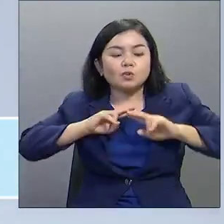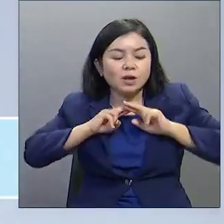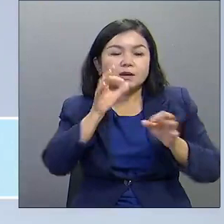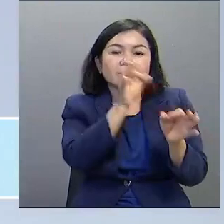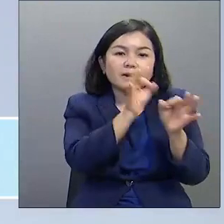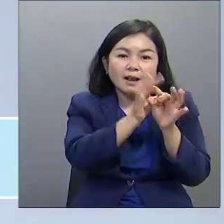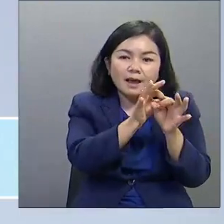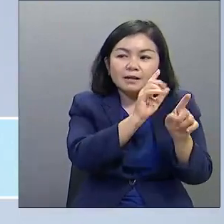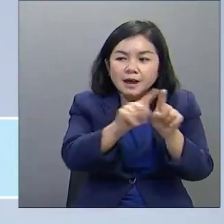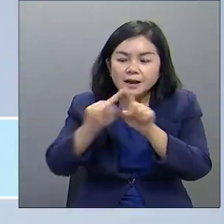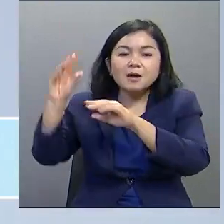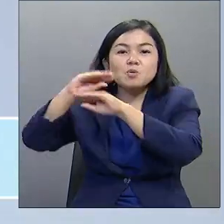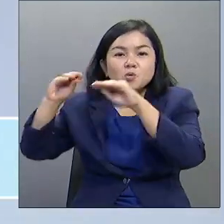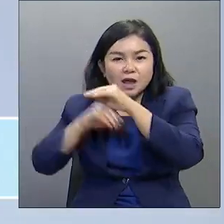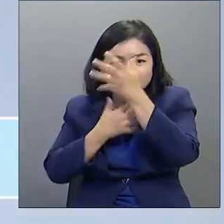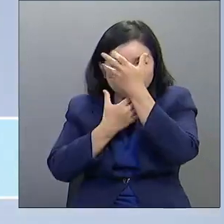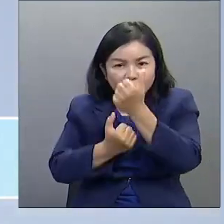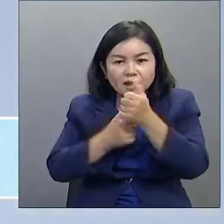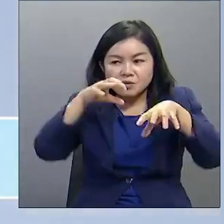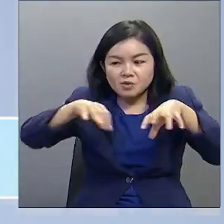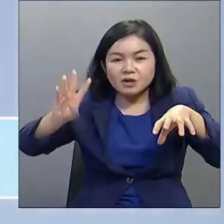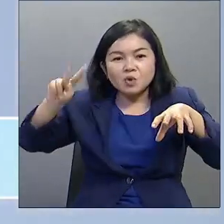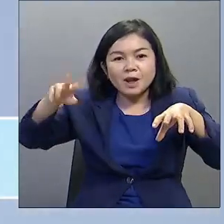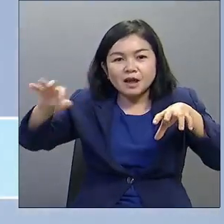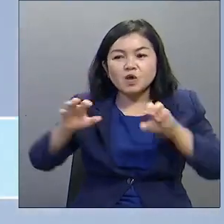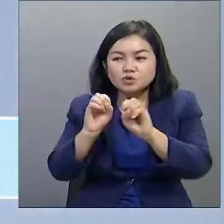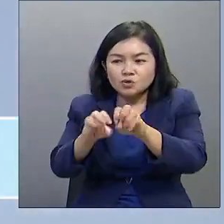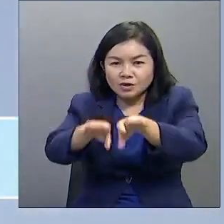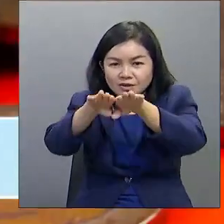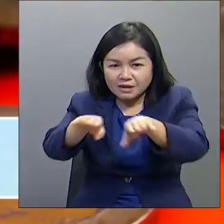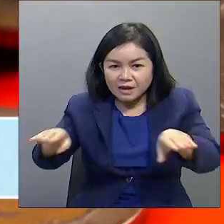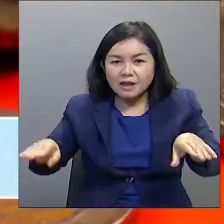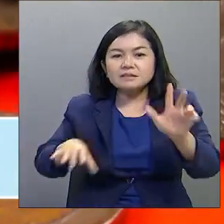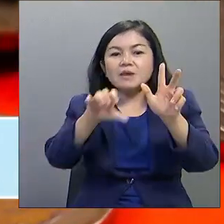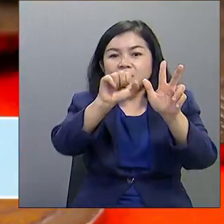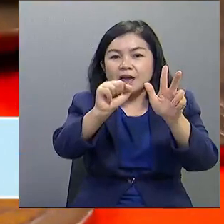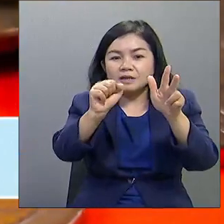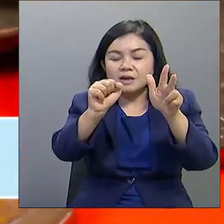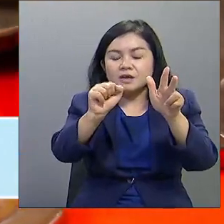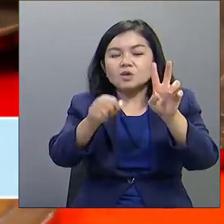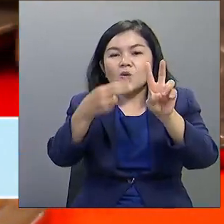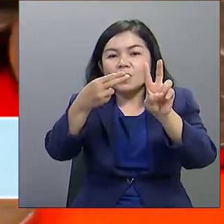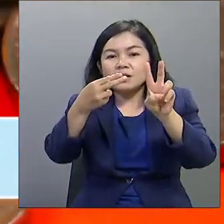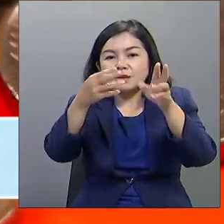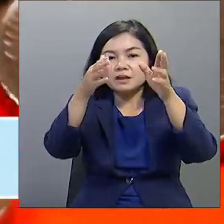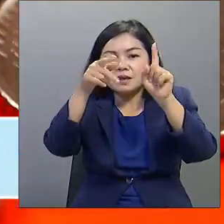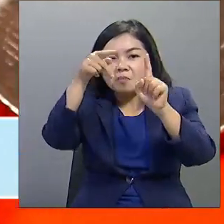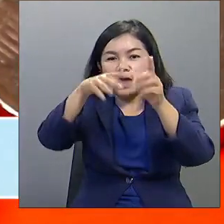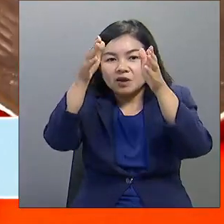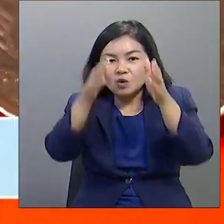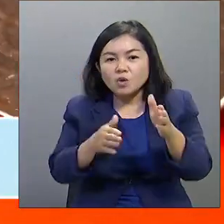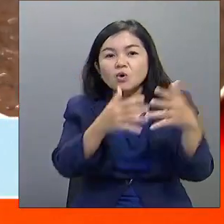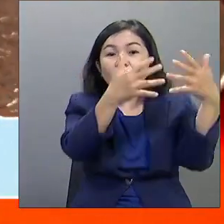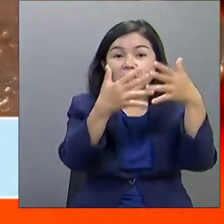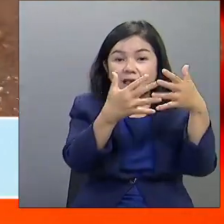ถาบันการเงินร่วมโครงการนี้มากกว่า 2,500 แห่งซึ่งสามารถสอนเด็กๆได้มากกว่า 321,000 คนทั่วประเทศครับ ในประเทศไทย